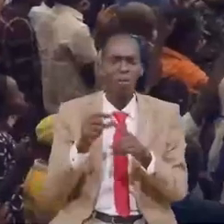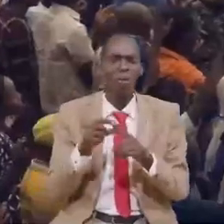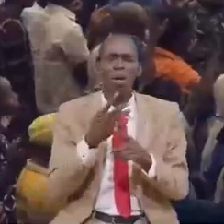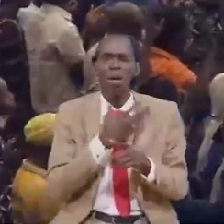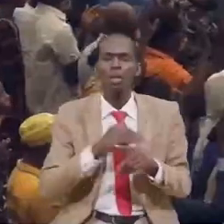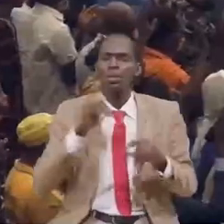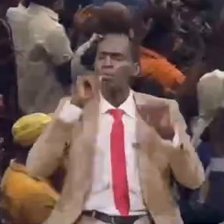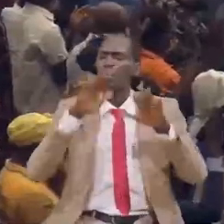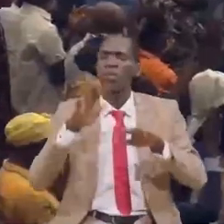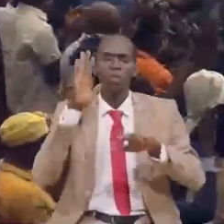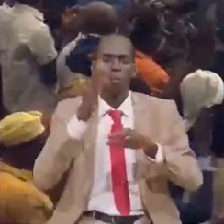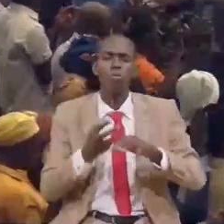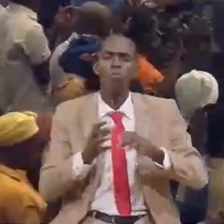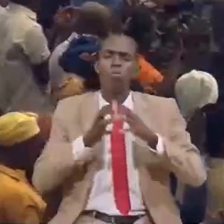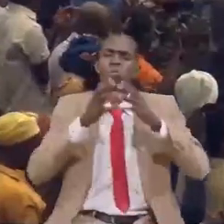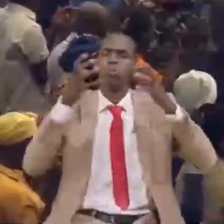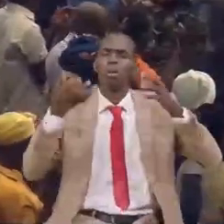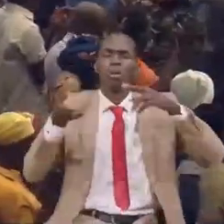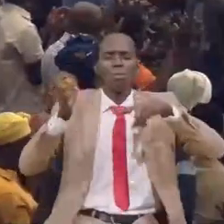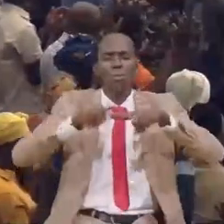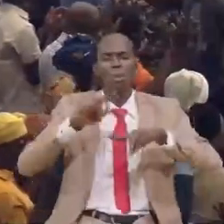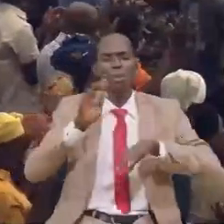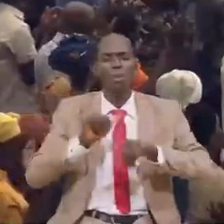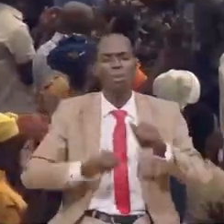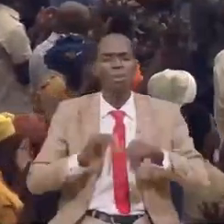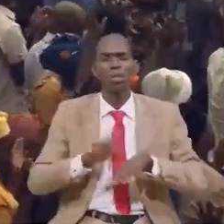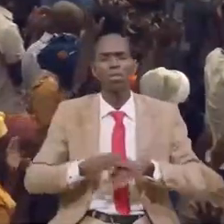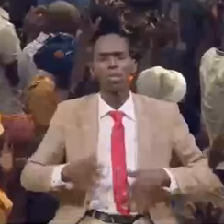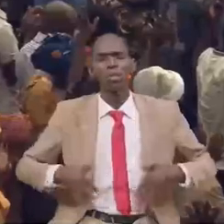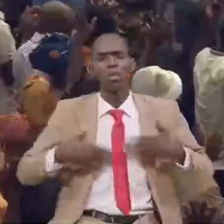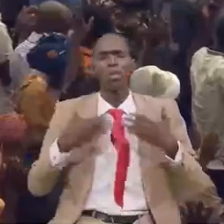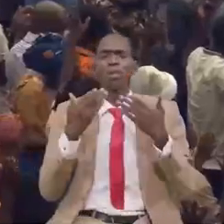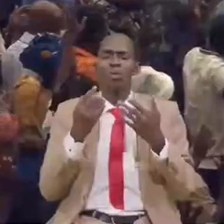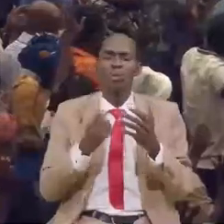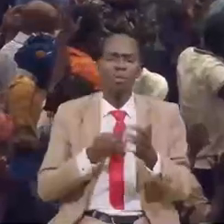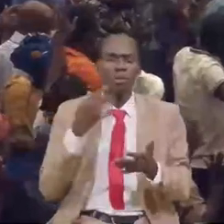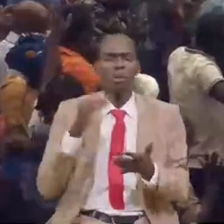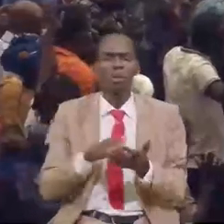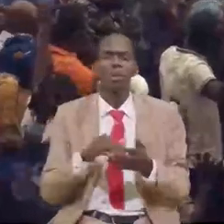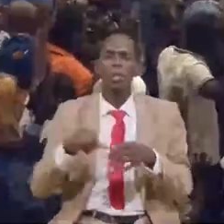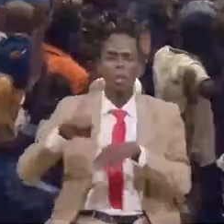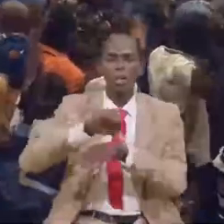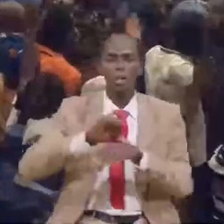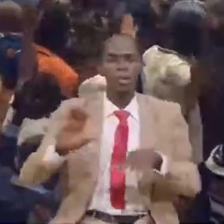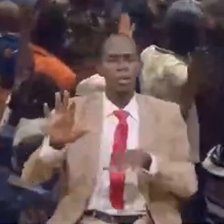se multiplie dans chaque vie. Une fois encore, oint leurs mains,